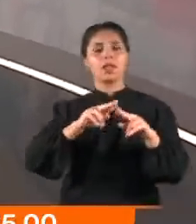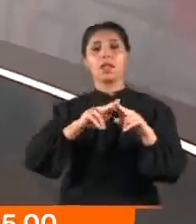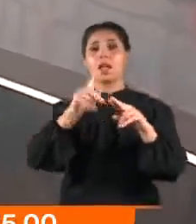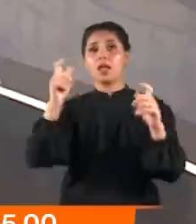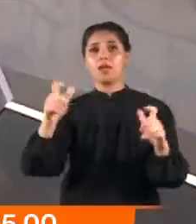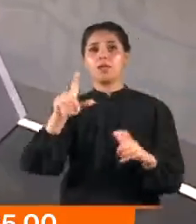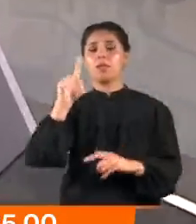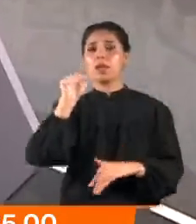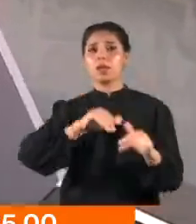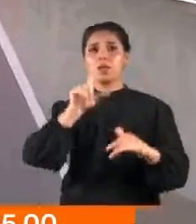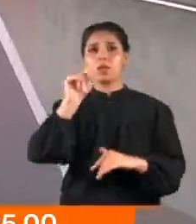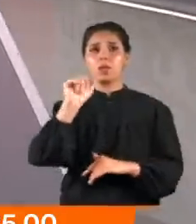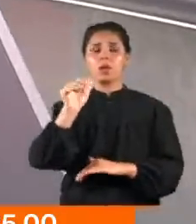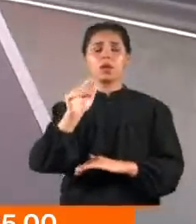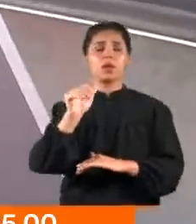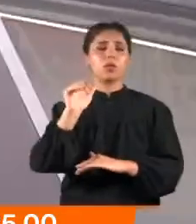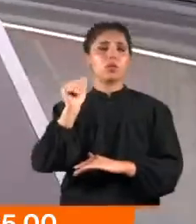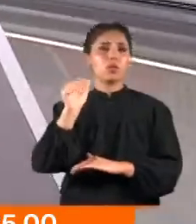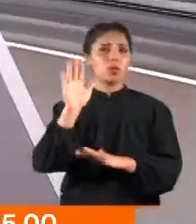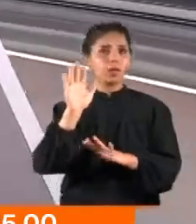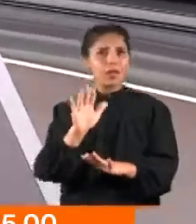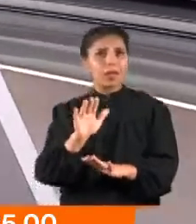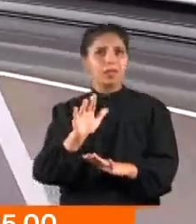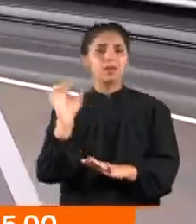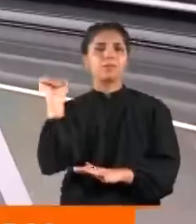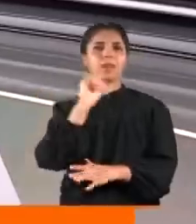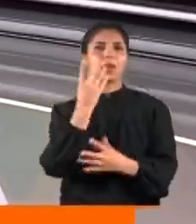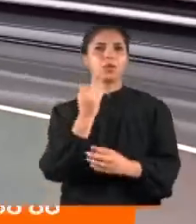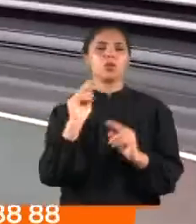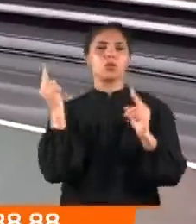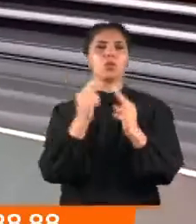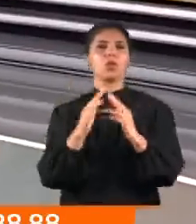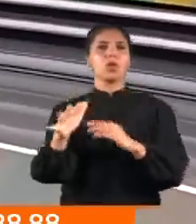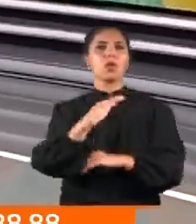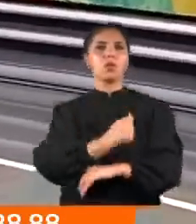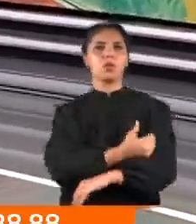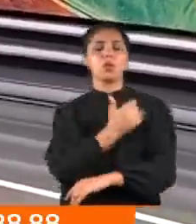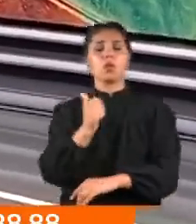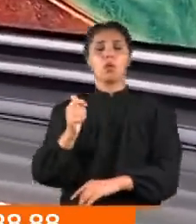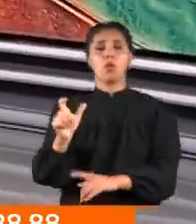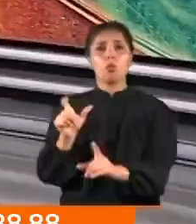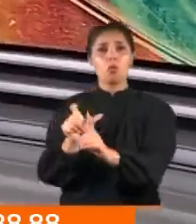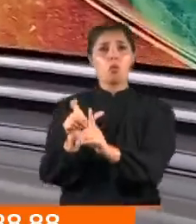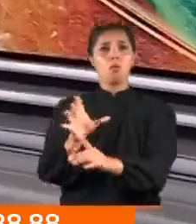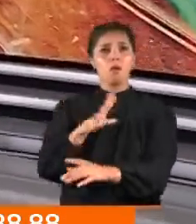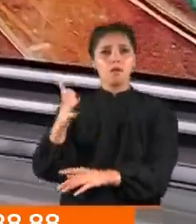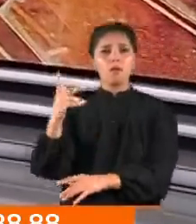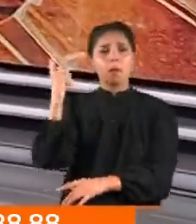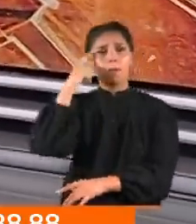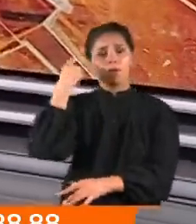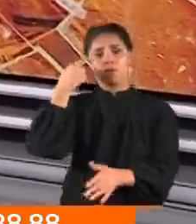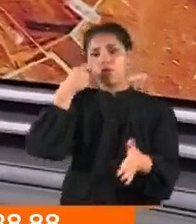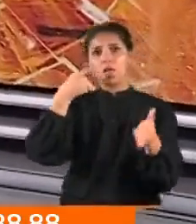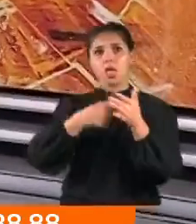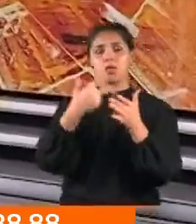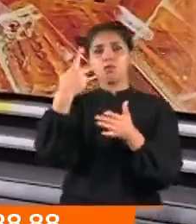sadece 11 gün kala gerçekleştirilen suikast tüm dünyayı derinden sarstı. Koruma ordusuna rağmen başına 3 kurşun isabet eden